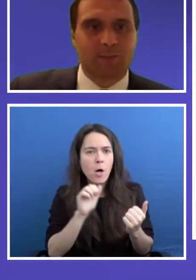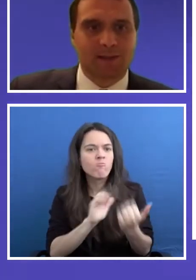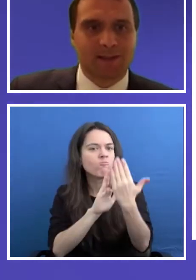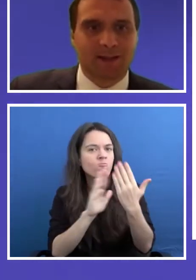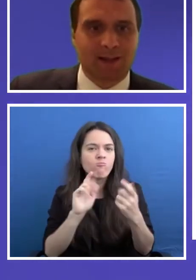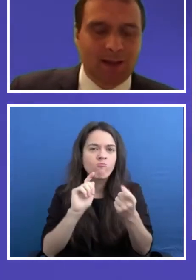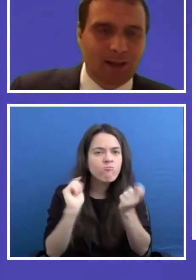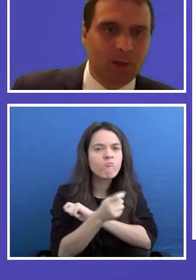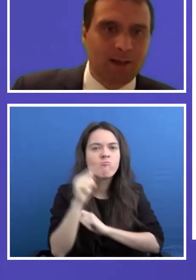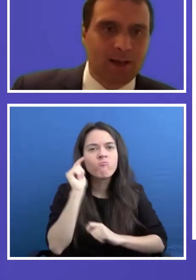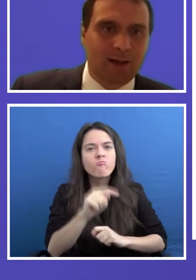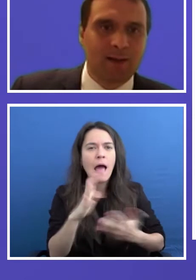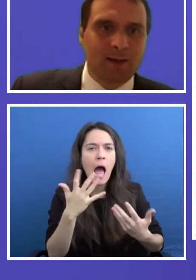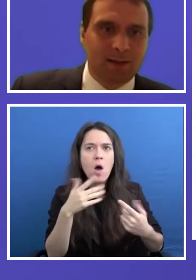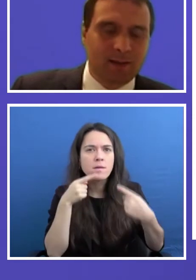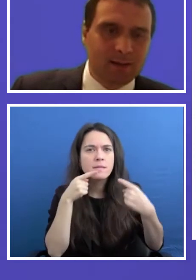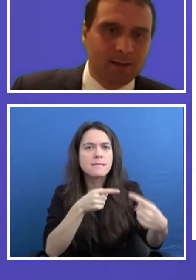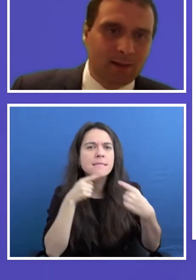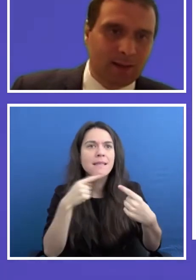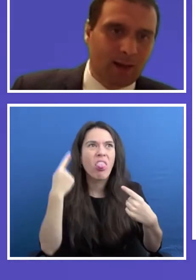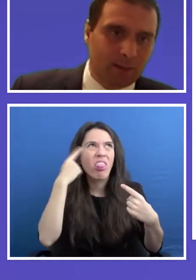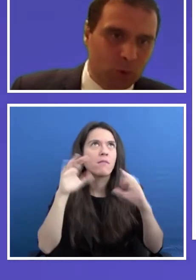برامجك التلفزيونية؟ يعني أظن أن